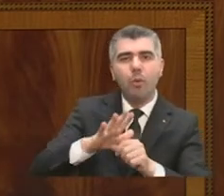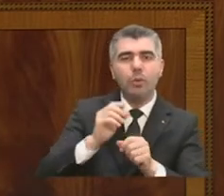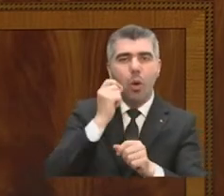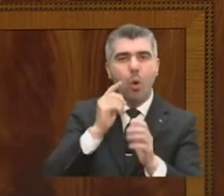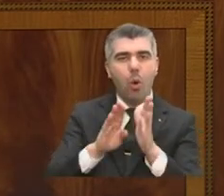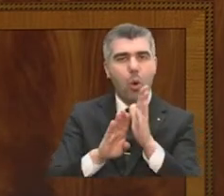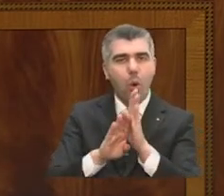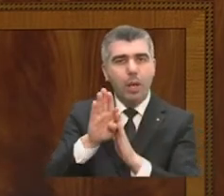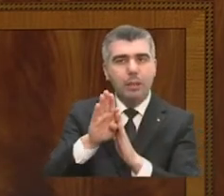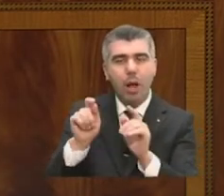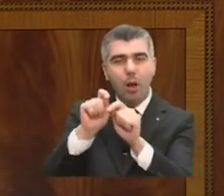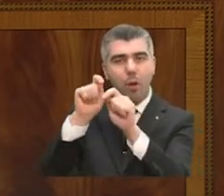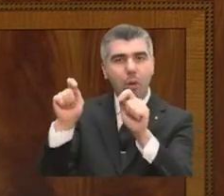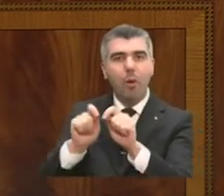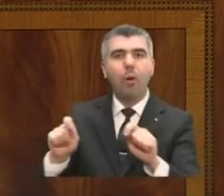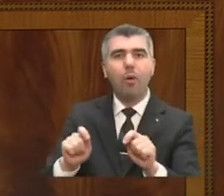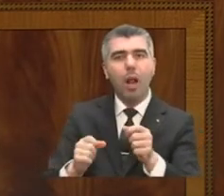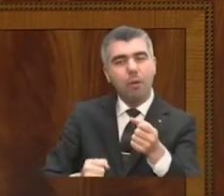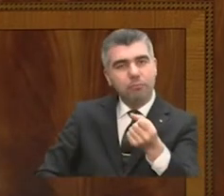plusieurs institutions